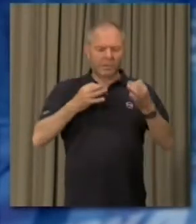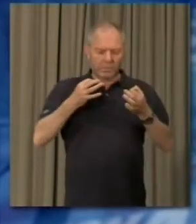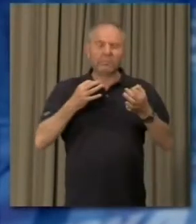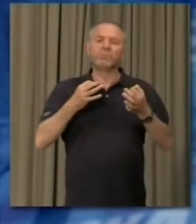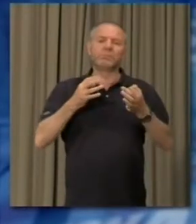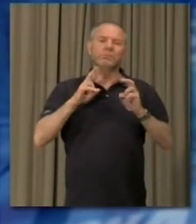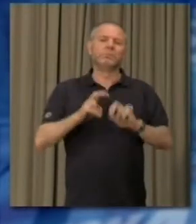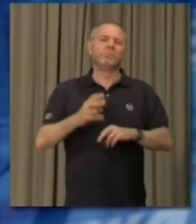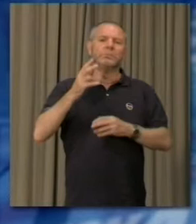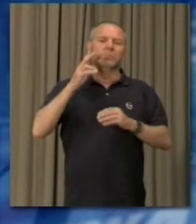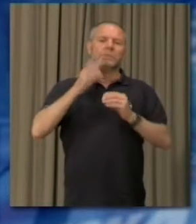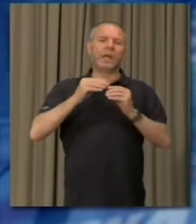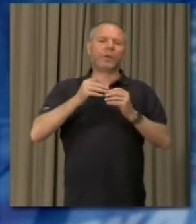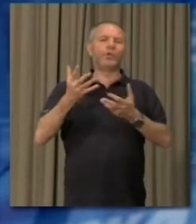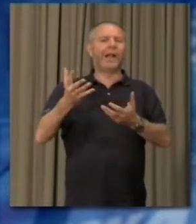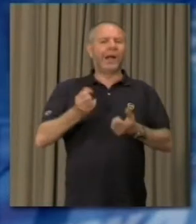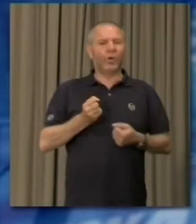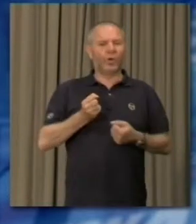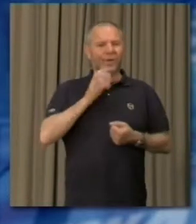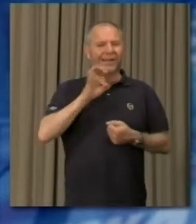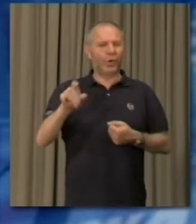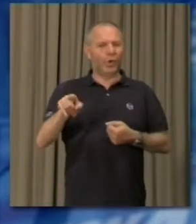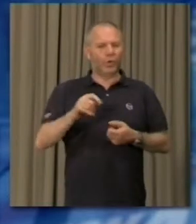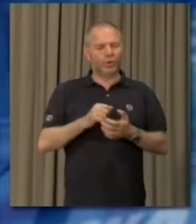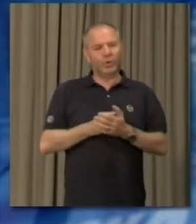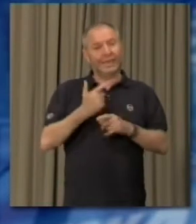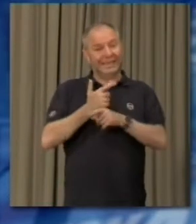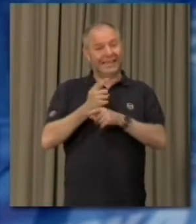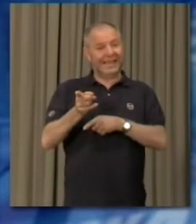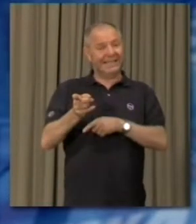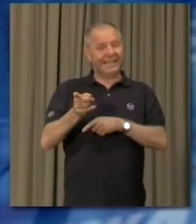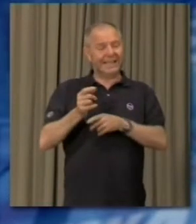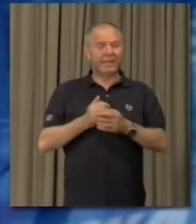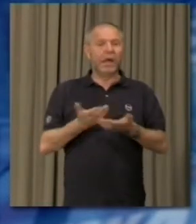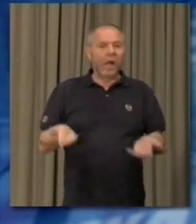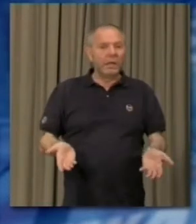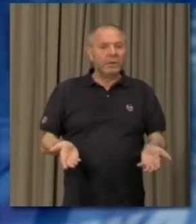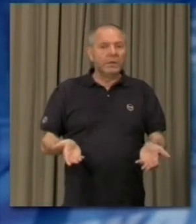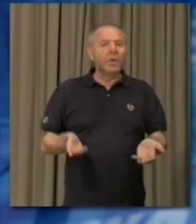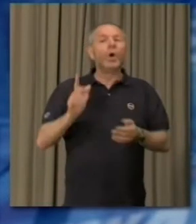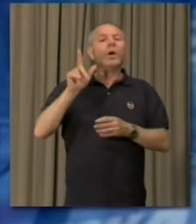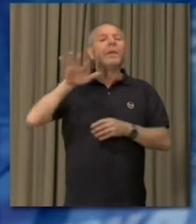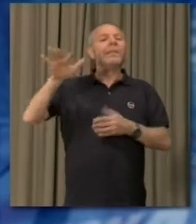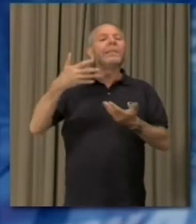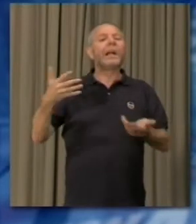sono pronunciati e hanno accolto il ricorso presentato dal comune borromaico. A questo punto i terreni in questione